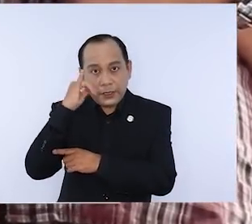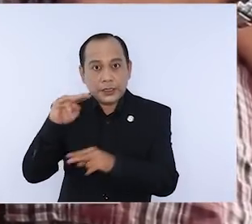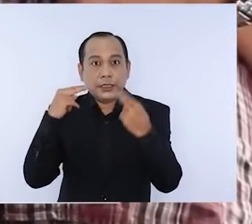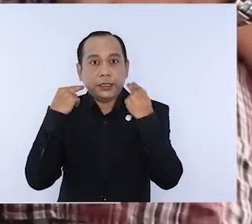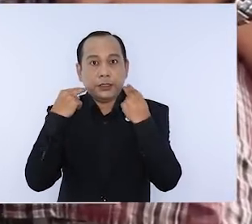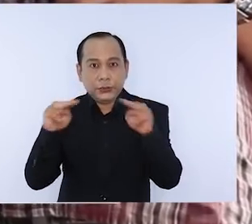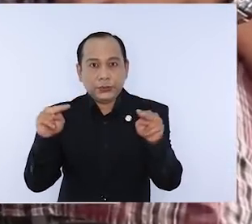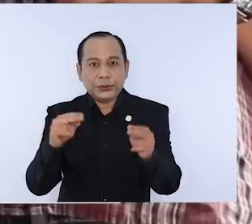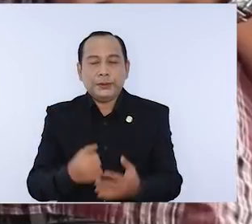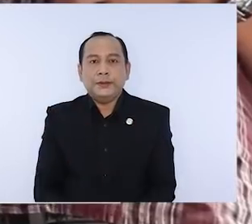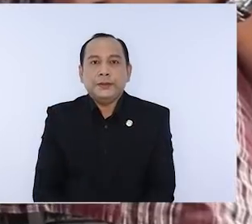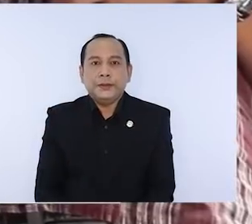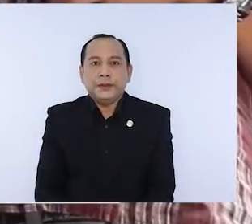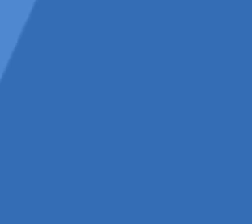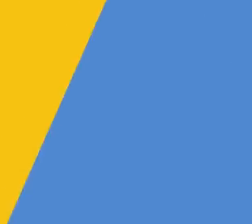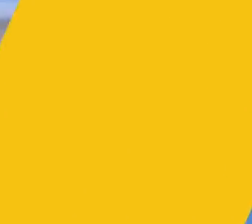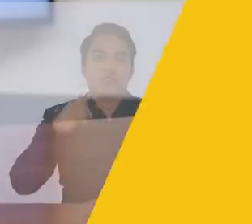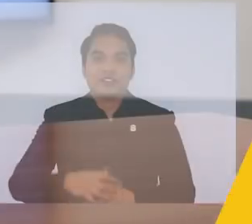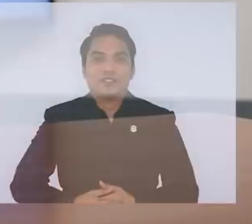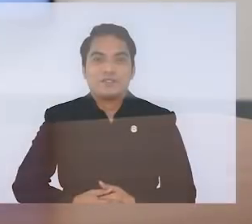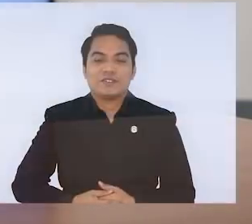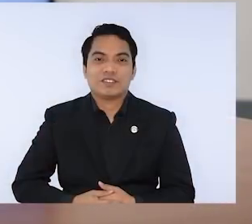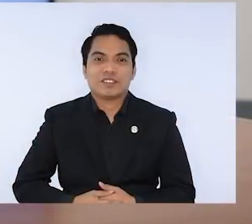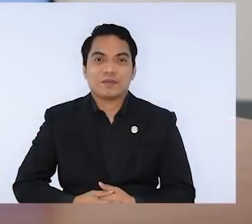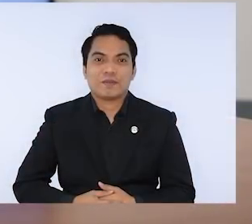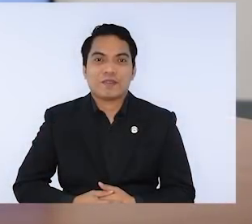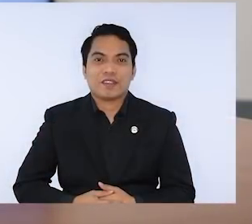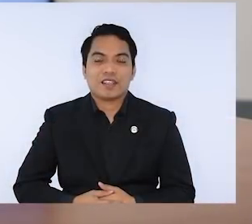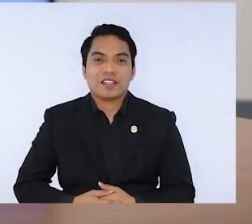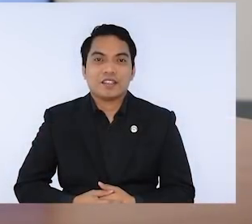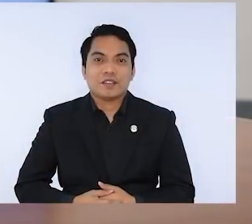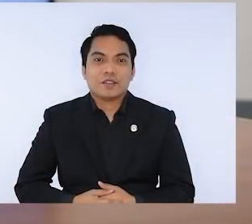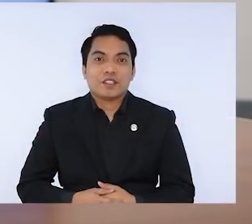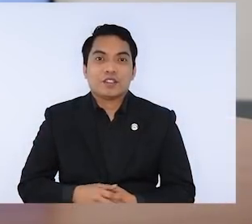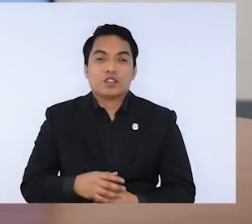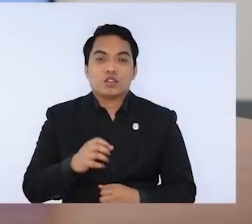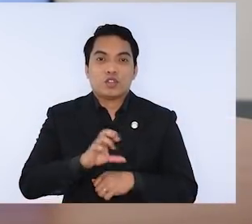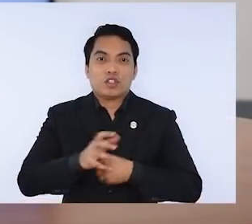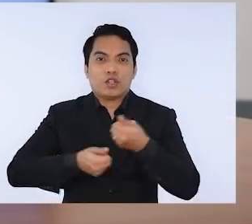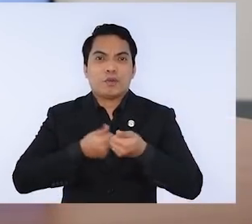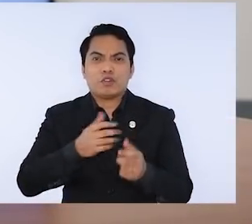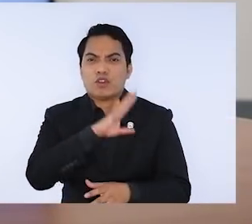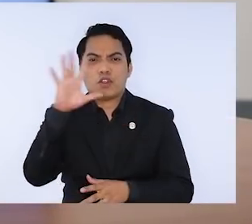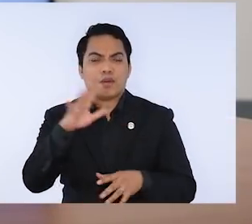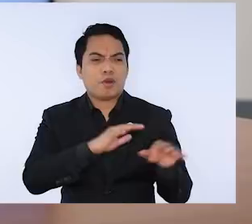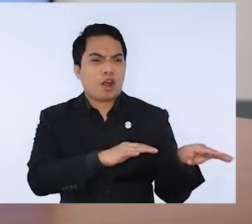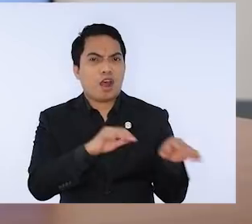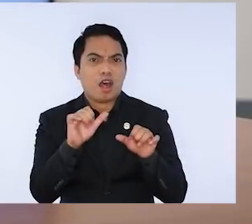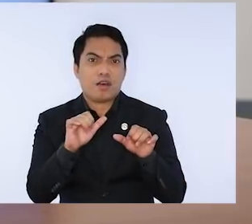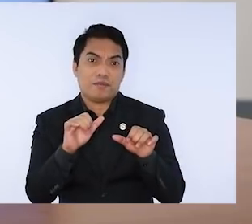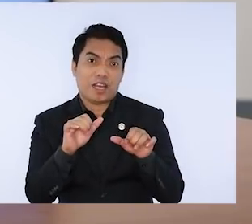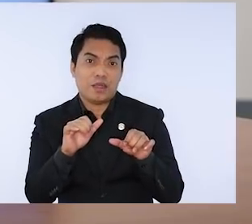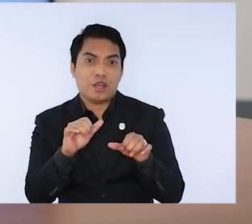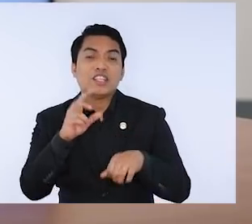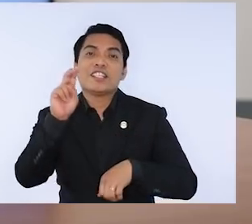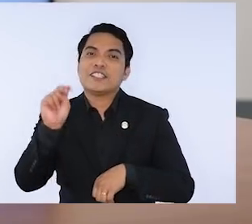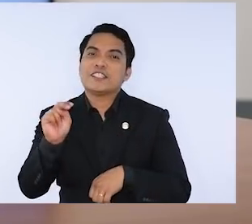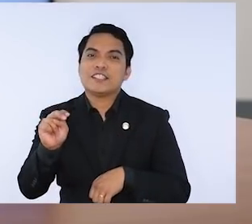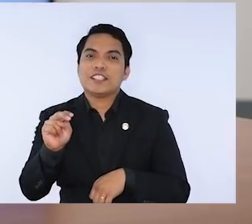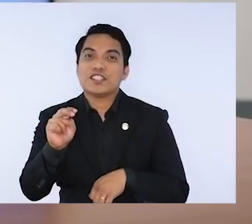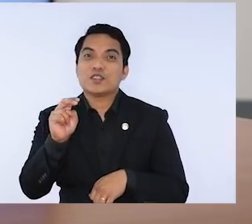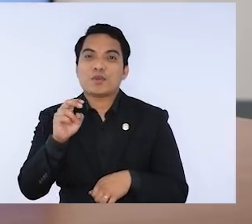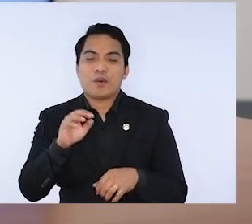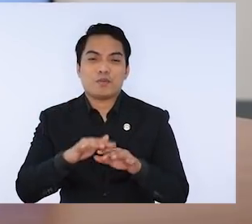Cristo News Network. Hindi pinababayaan ng pamamahala ng Iglesia ni Cristo ang pangangailangan ng